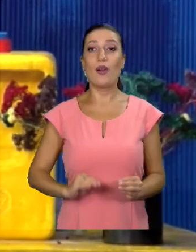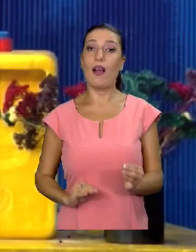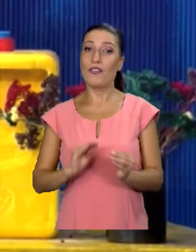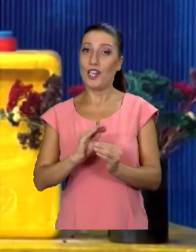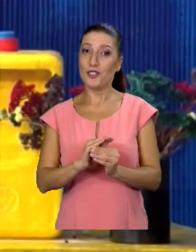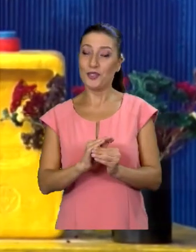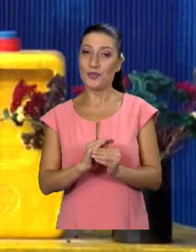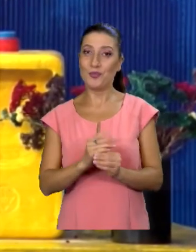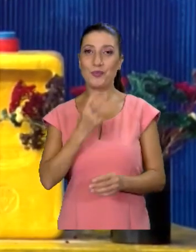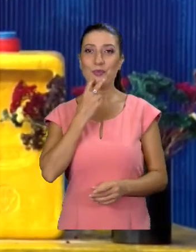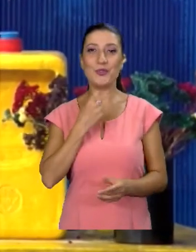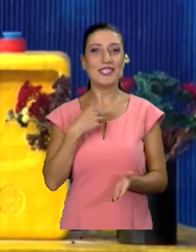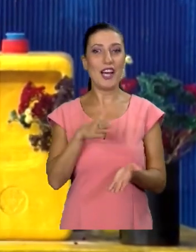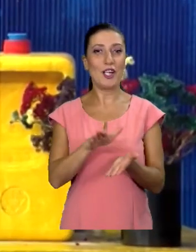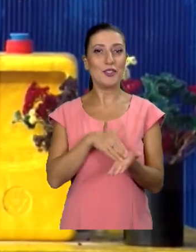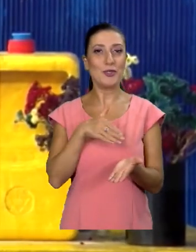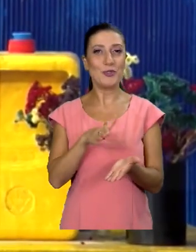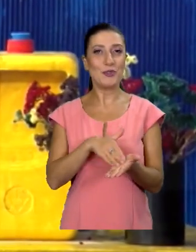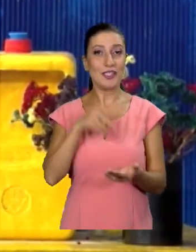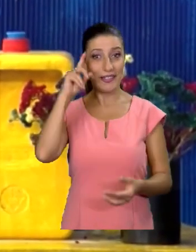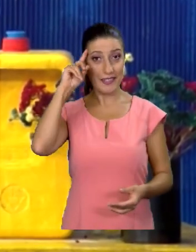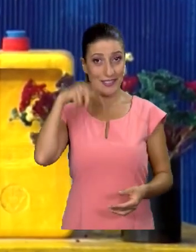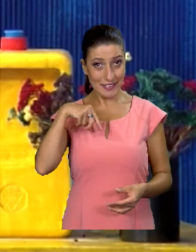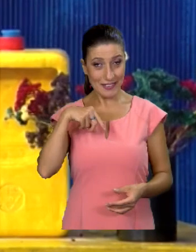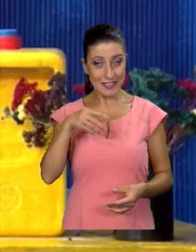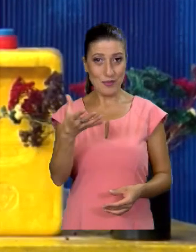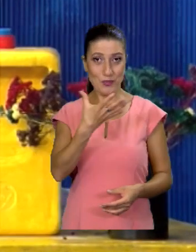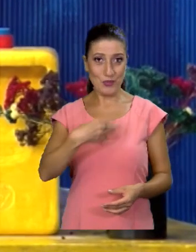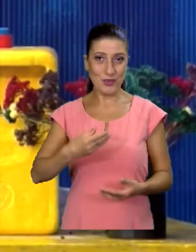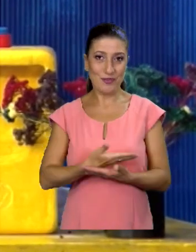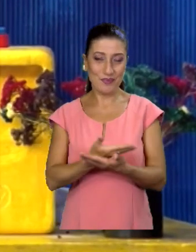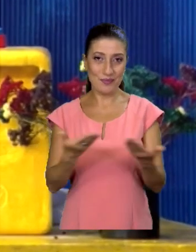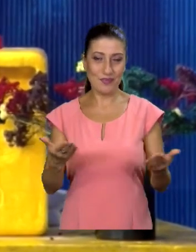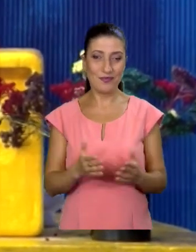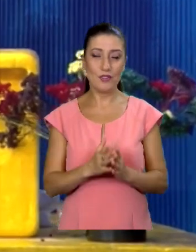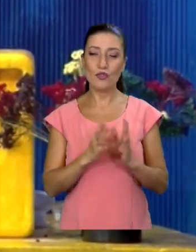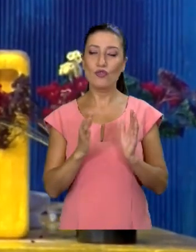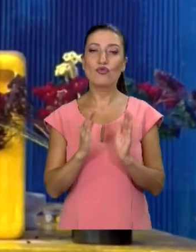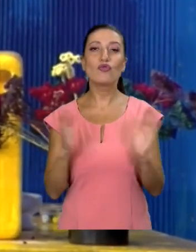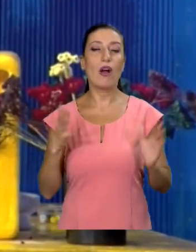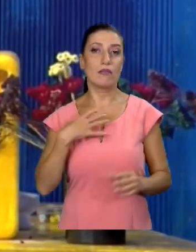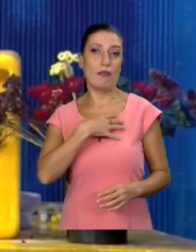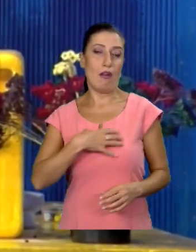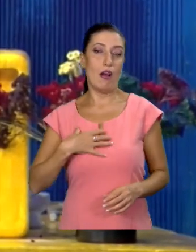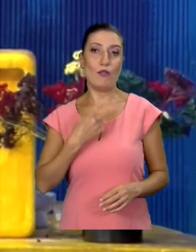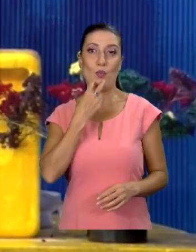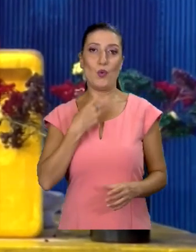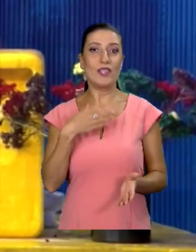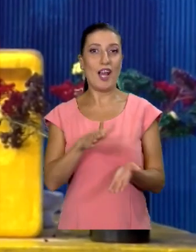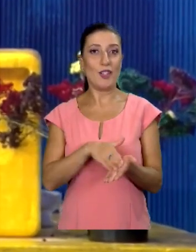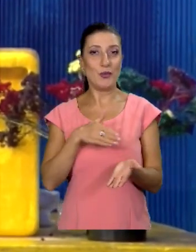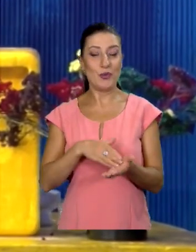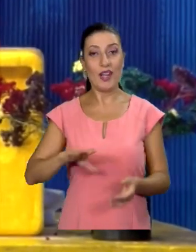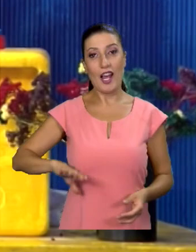ավելացնում ենք մուլտայուղը, ինչպես գիտեք սիրելի պստիկներ ու մեծիկներ, շատ կարևոր մուլտայուղը, և